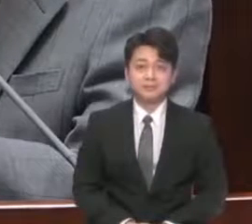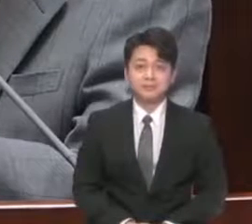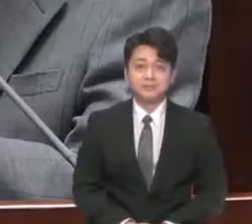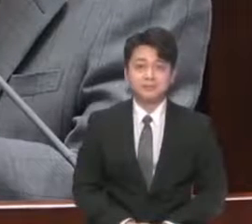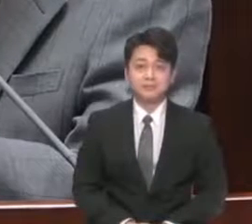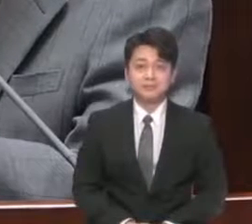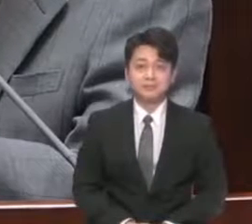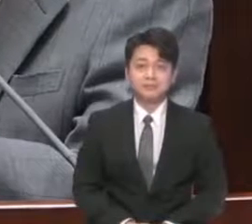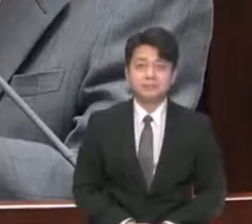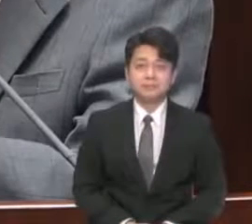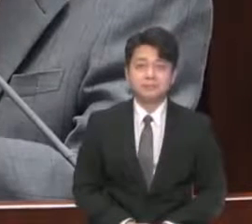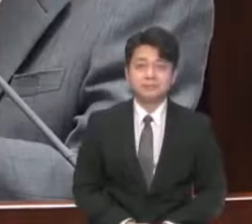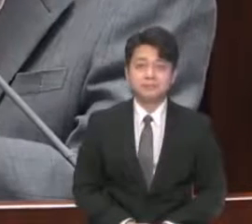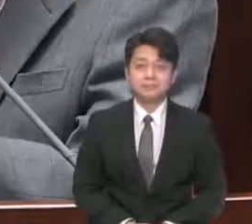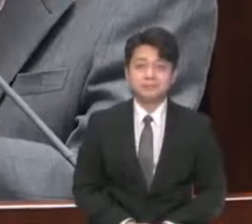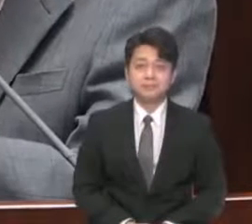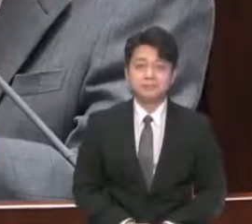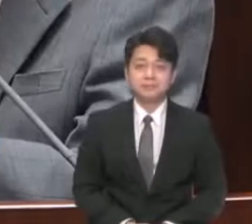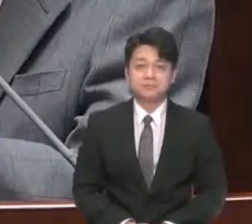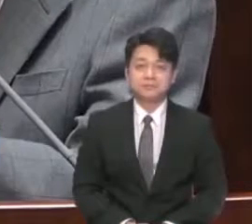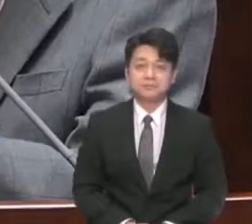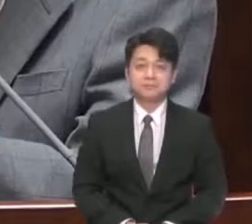장관 딸만 이용하는 게 아니라 일반 국민